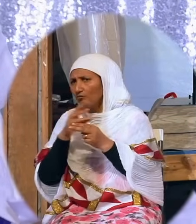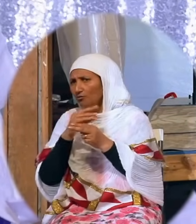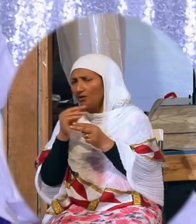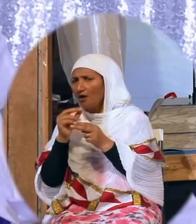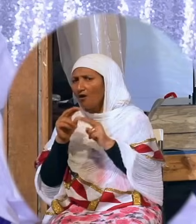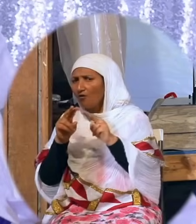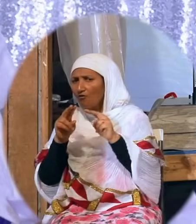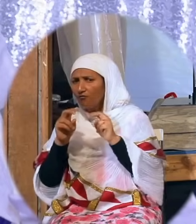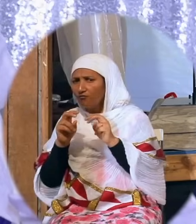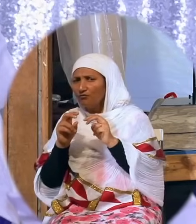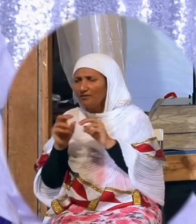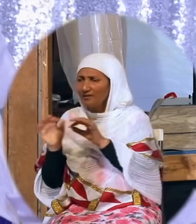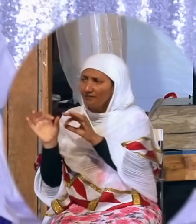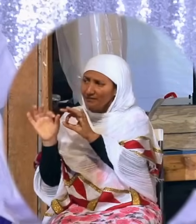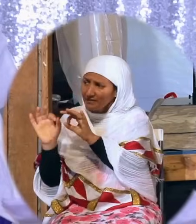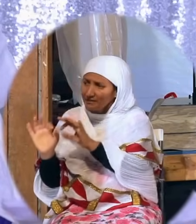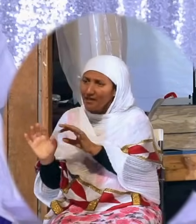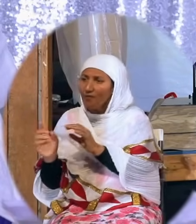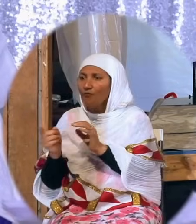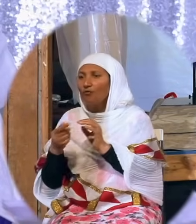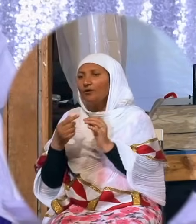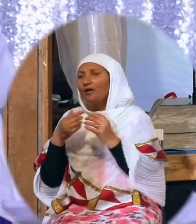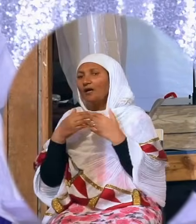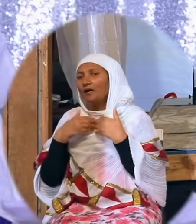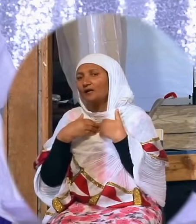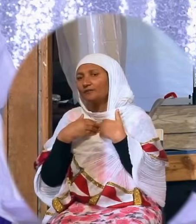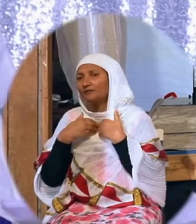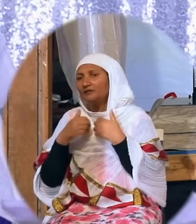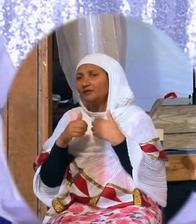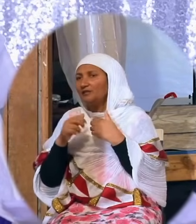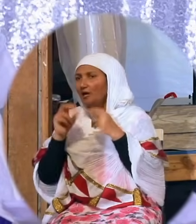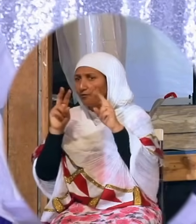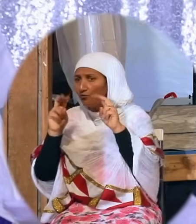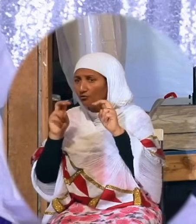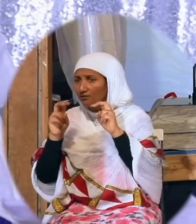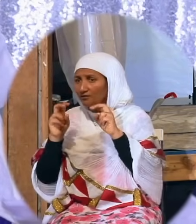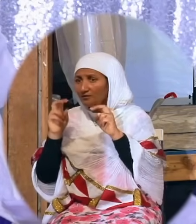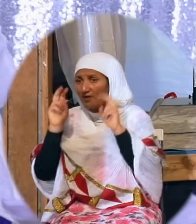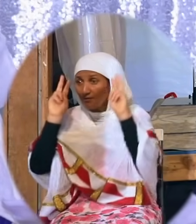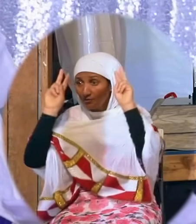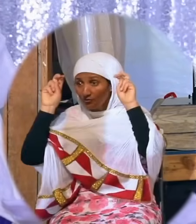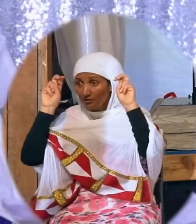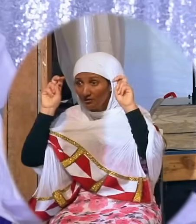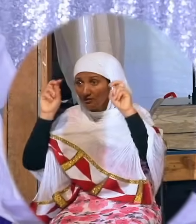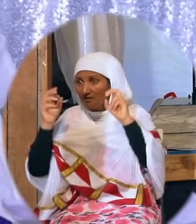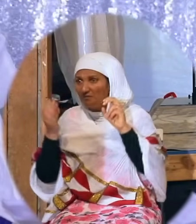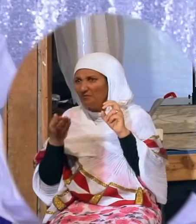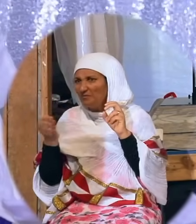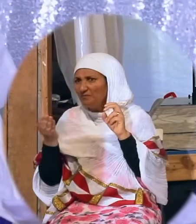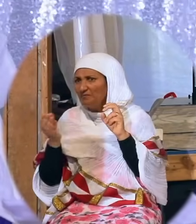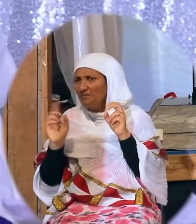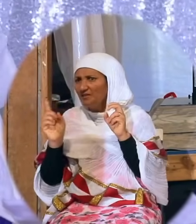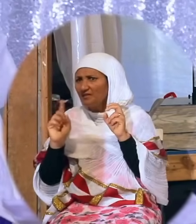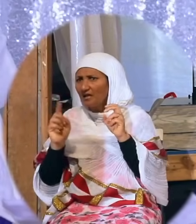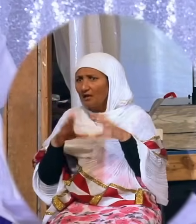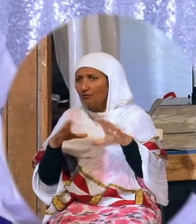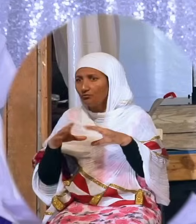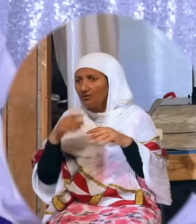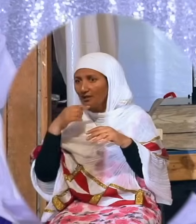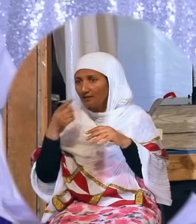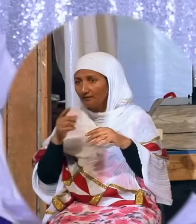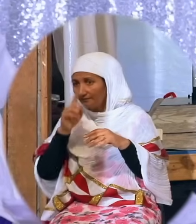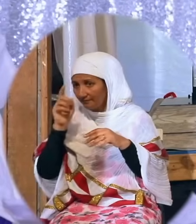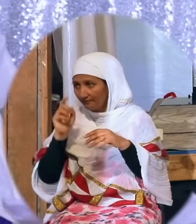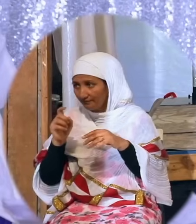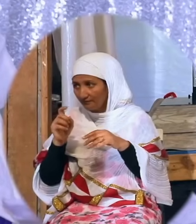ክፉን የምንጸየፍ መሆን አለብን ዲያብሎስን ምን አርጉት ይላል ተቃውሞት ይላል ክርስቶስን እሺ እጅ